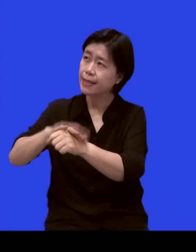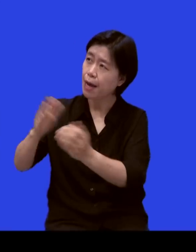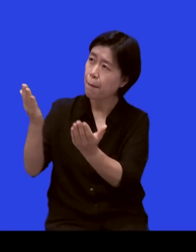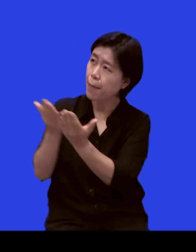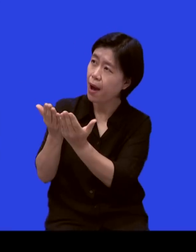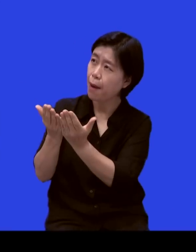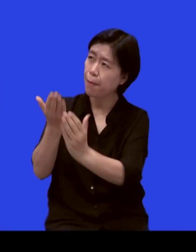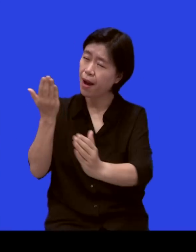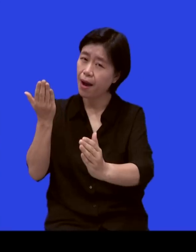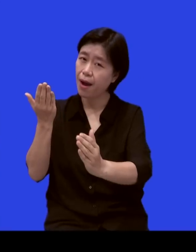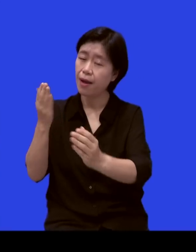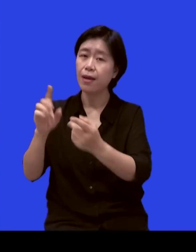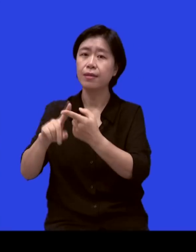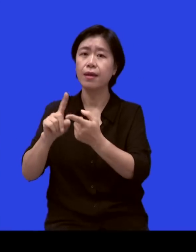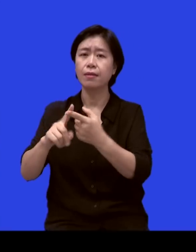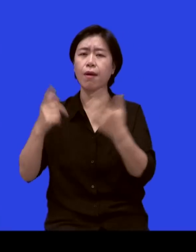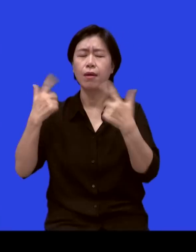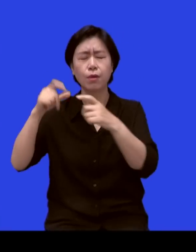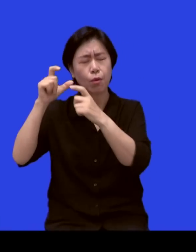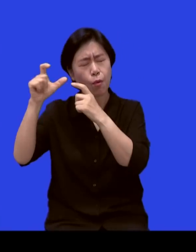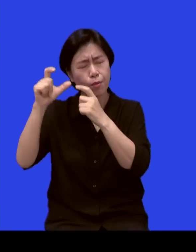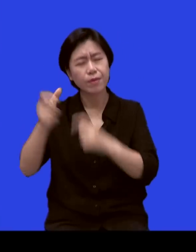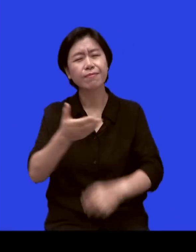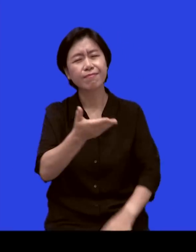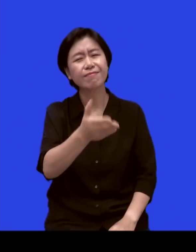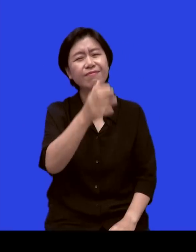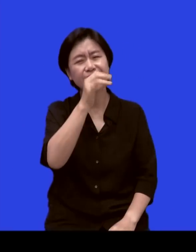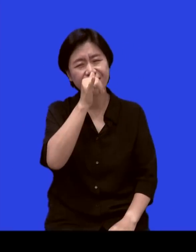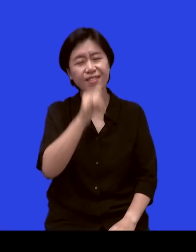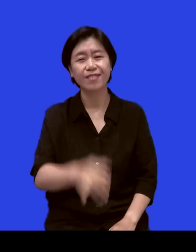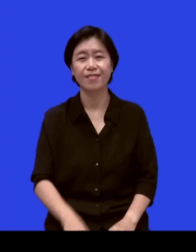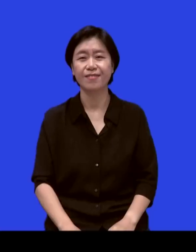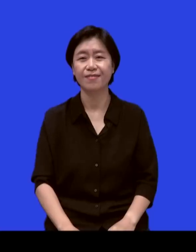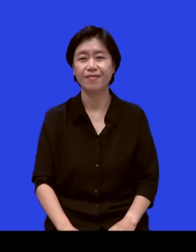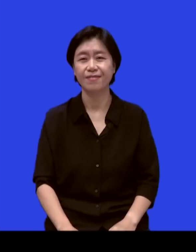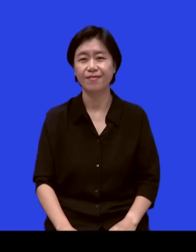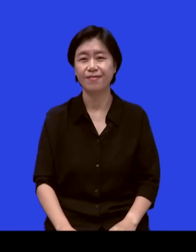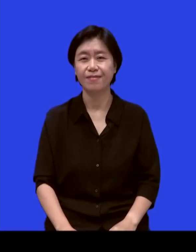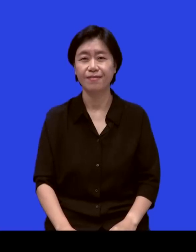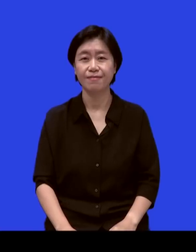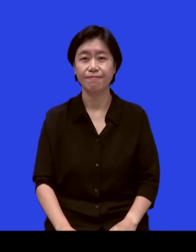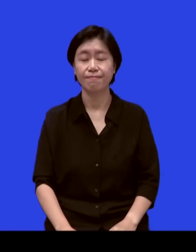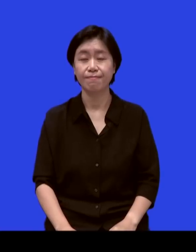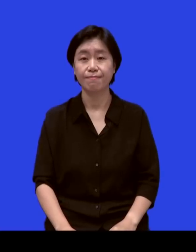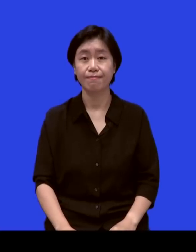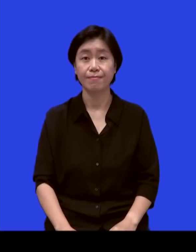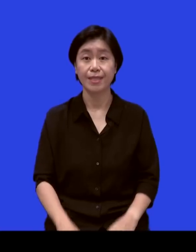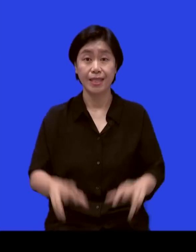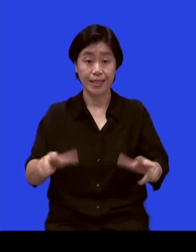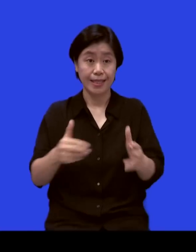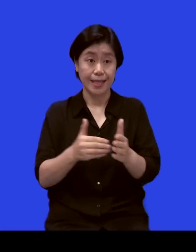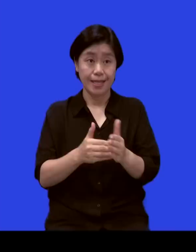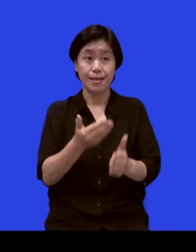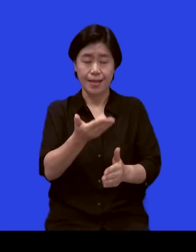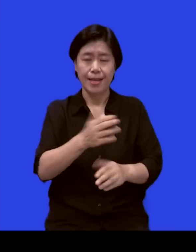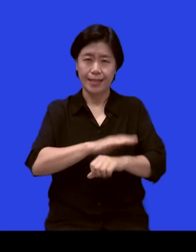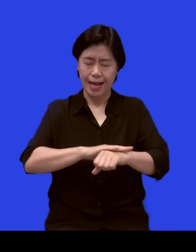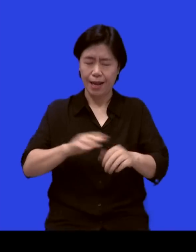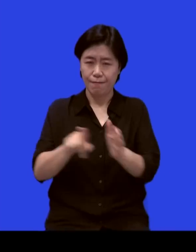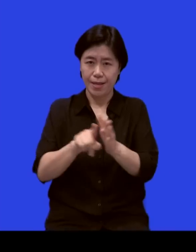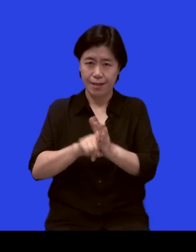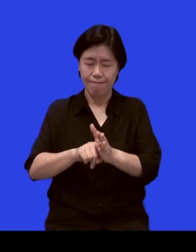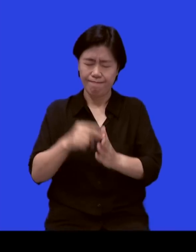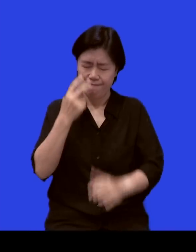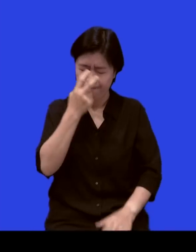얼마나 거룩한 부담감을 가지고 고민하셨을지가 막 상상이 되고 그렇게 살아냈을 때 내가 너무